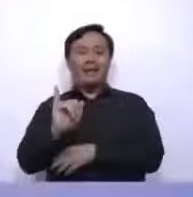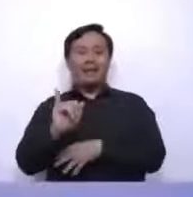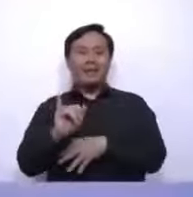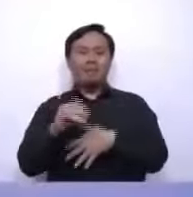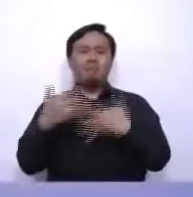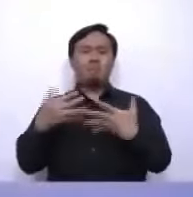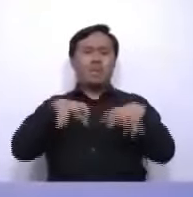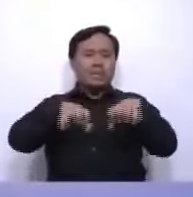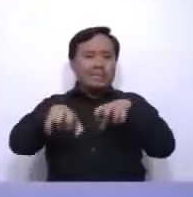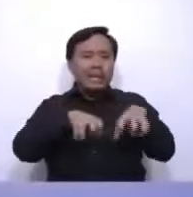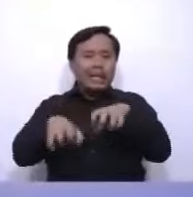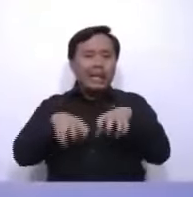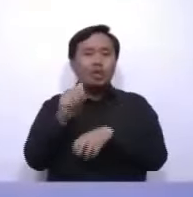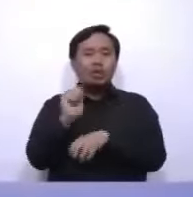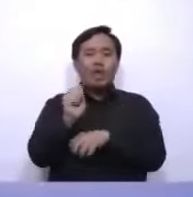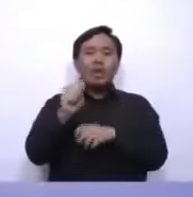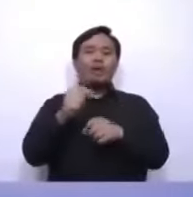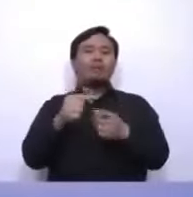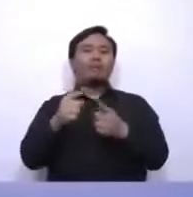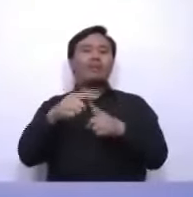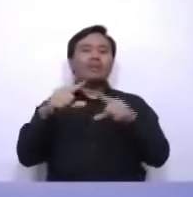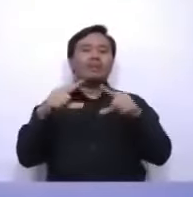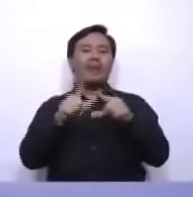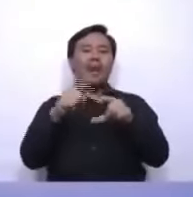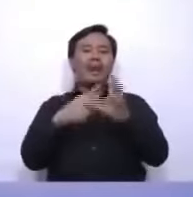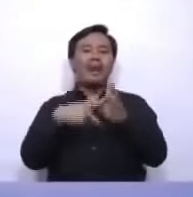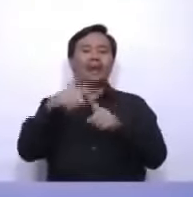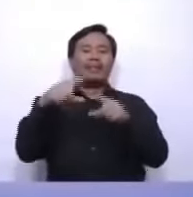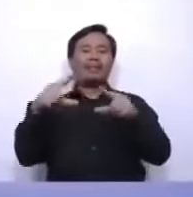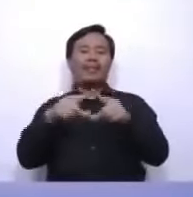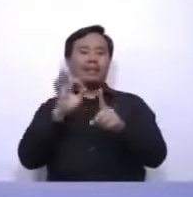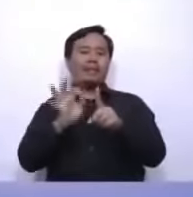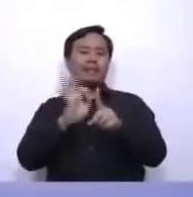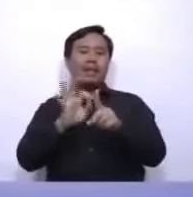bagaimana strategi untuk memacu talenta digital di Jawa Barat?